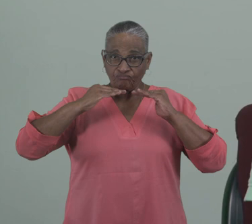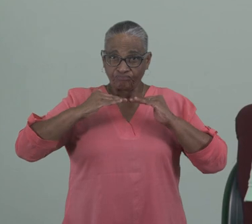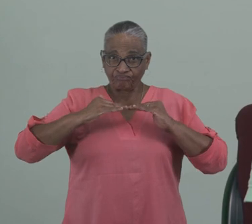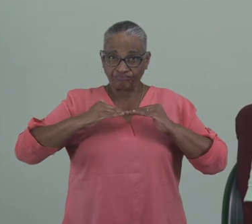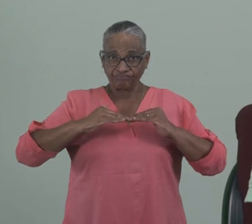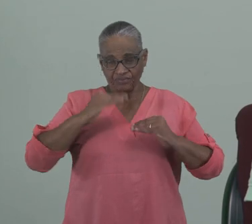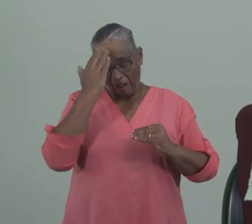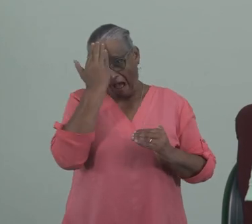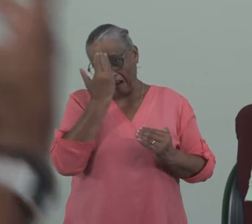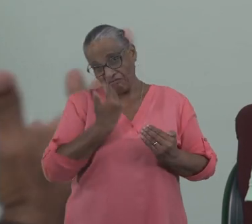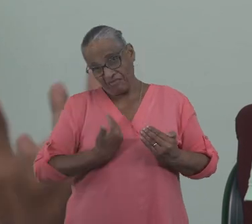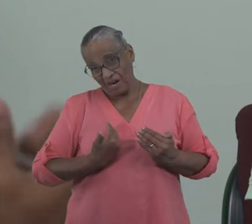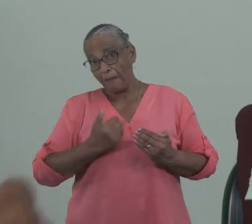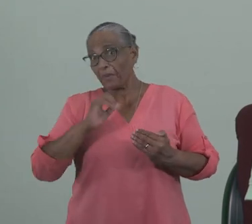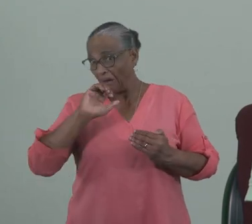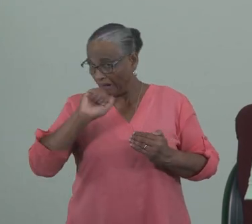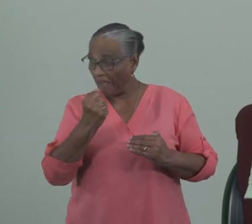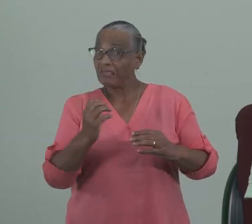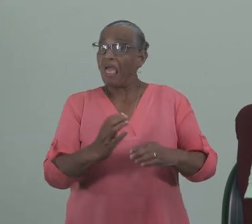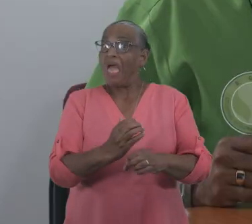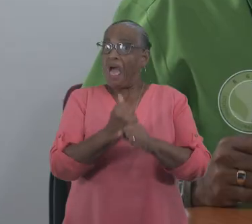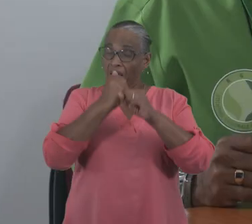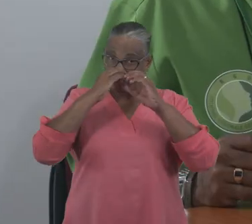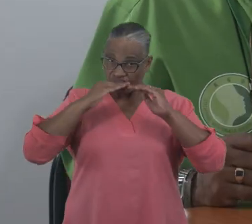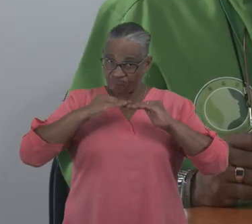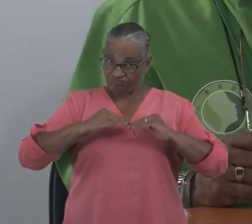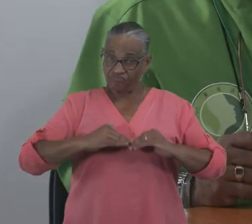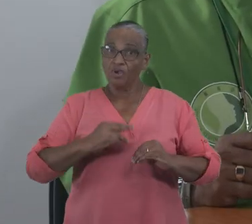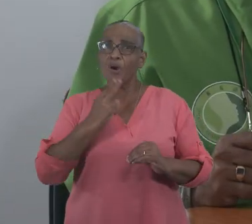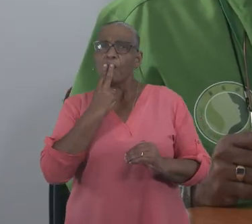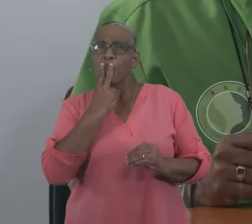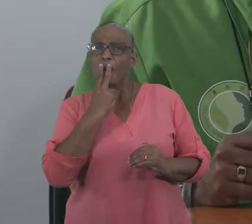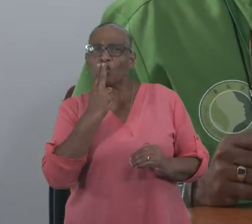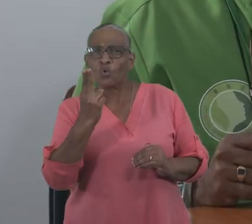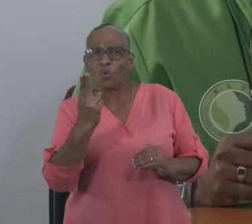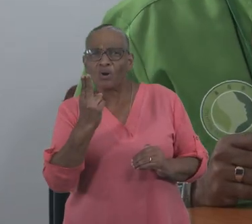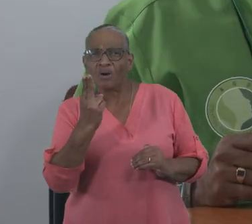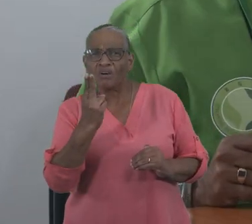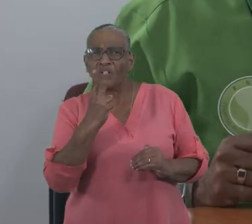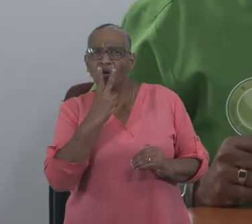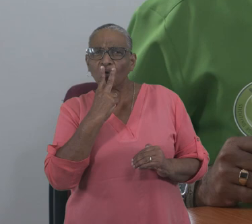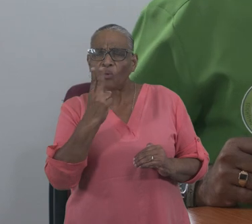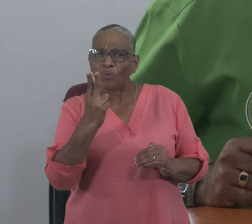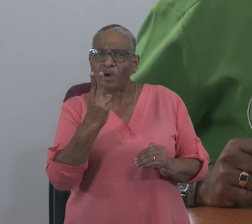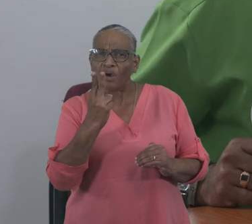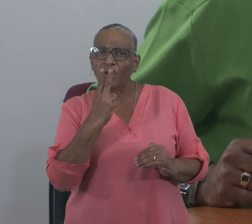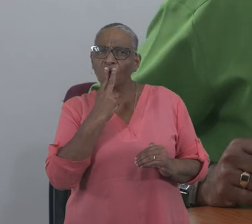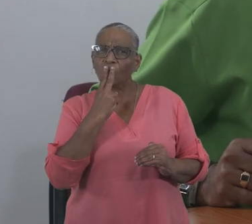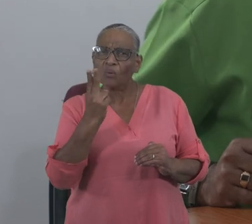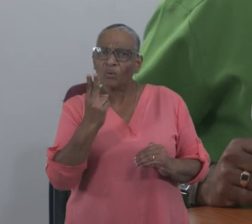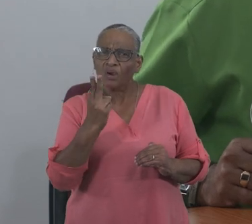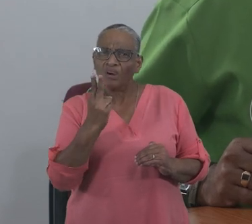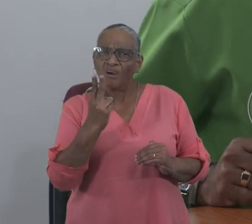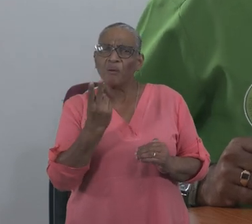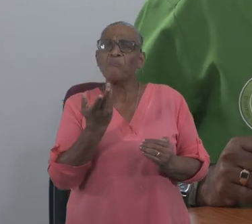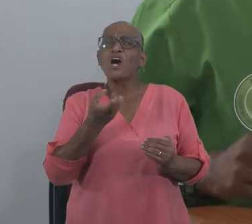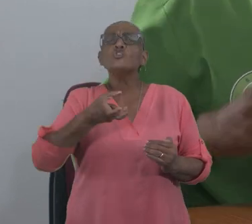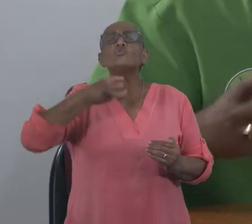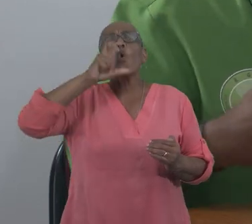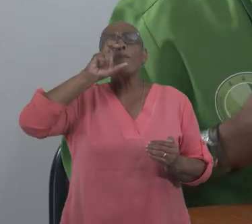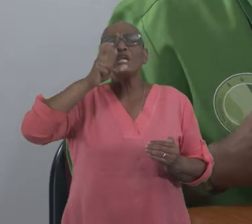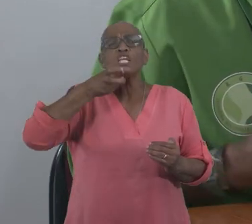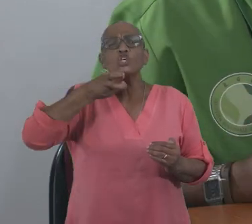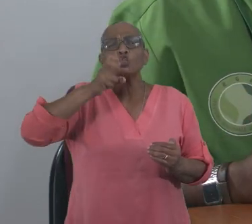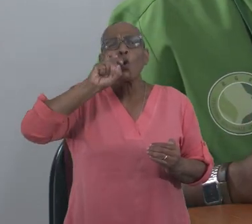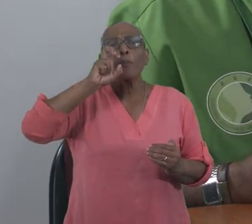risico voor beroerte de matak. Nou, maar ik tak smoken. En natuurlijk sigaret, drugs bedoelt u. Mm-hmm. Maar